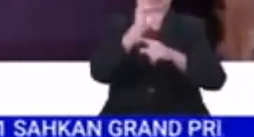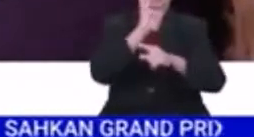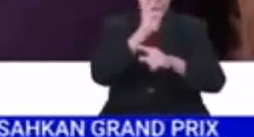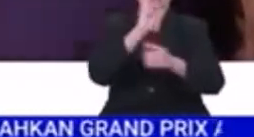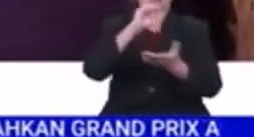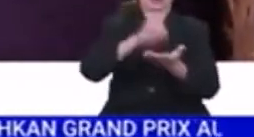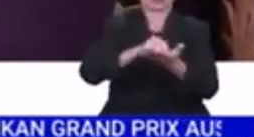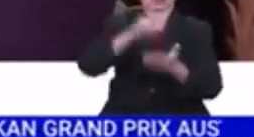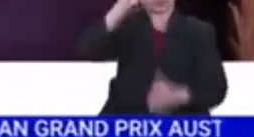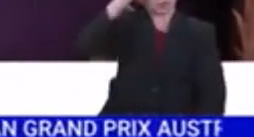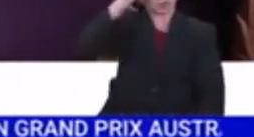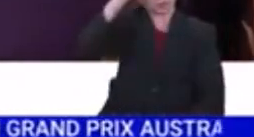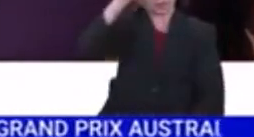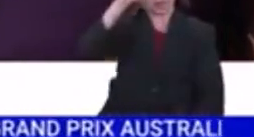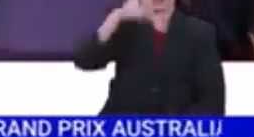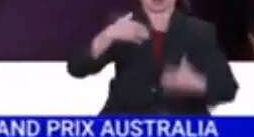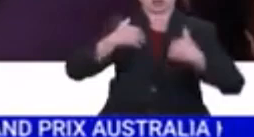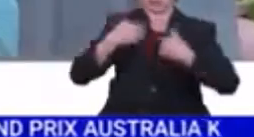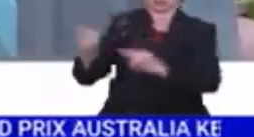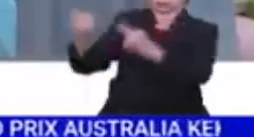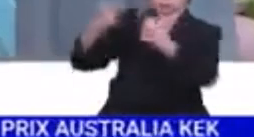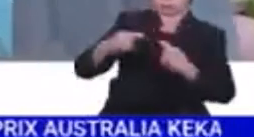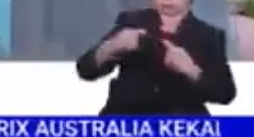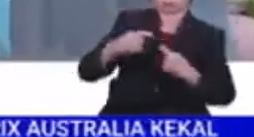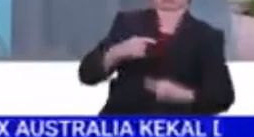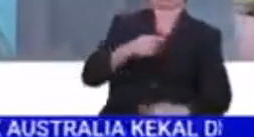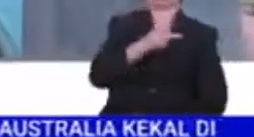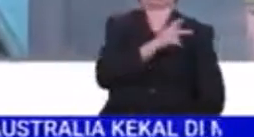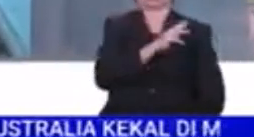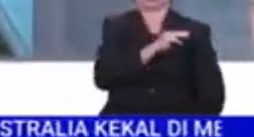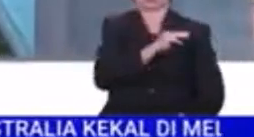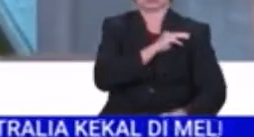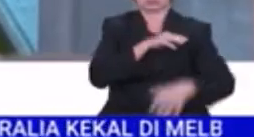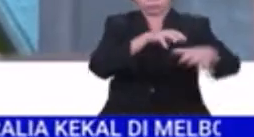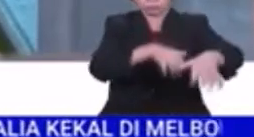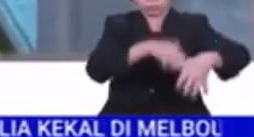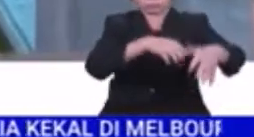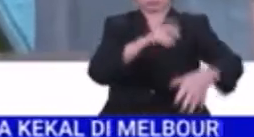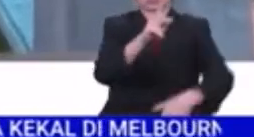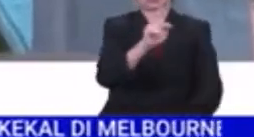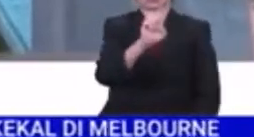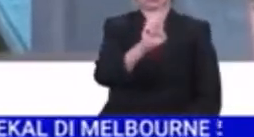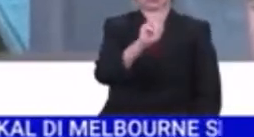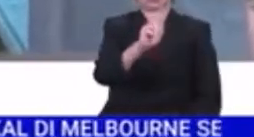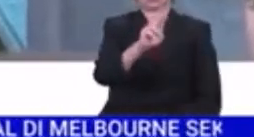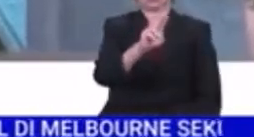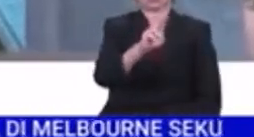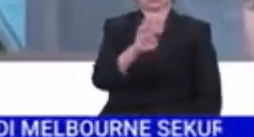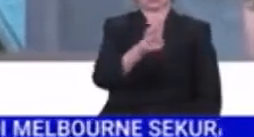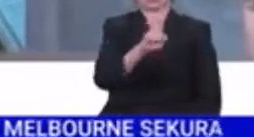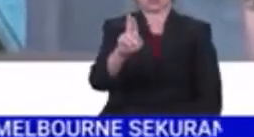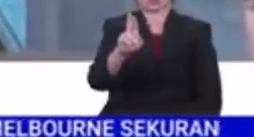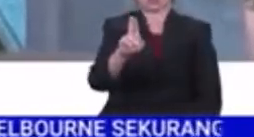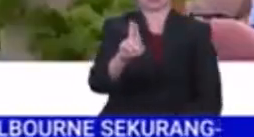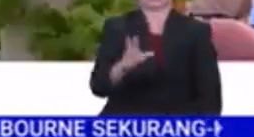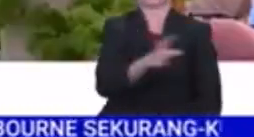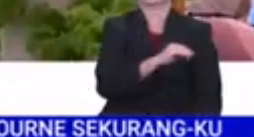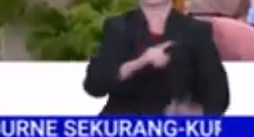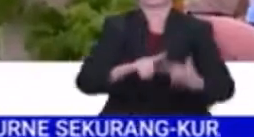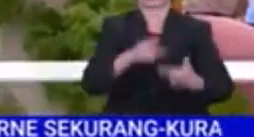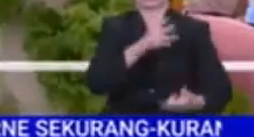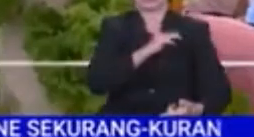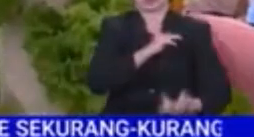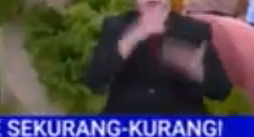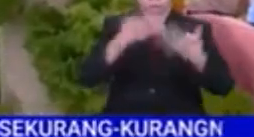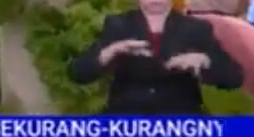tamu bacok lantai yang turut dihadiri pengurus lembaga kemajuan pertanian ke moebook ada Datuk Kamaruddin Muhammad Nur kemudian